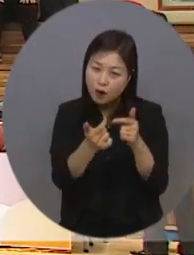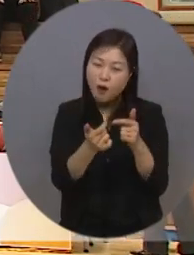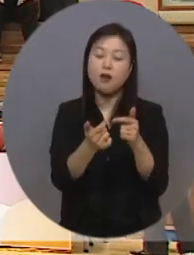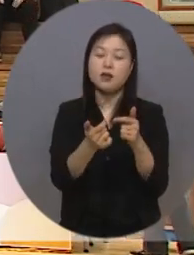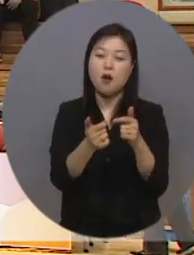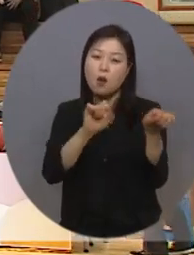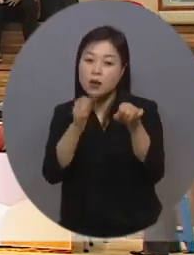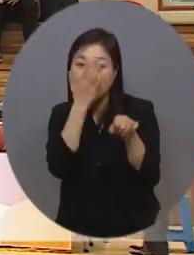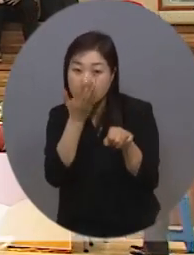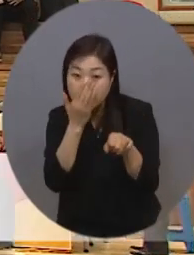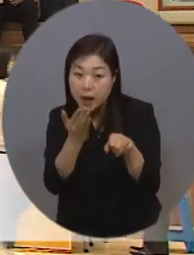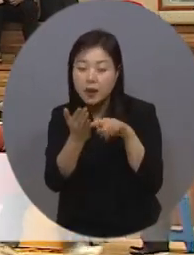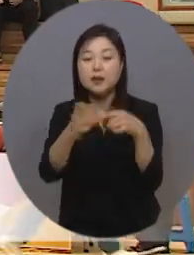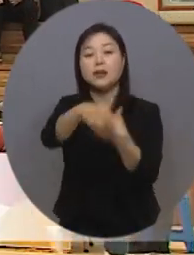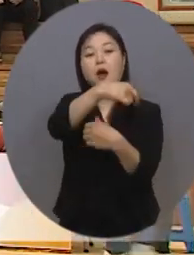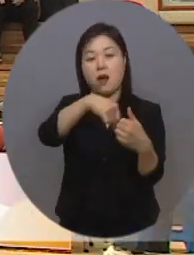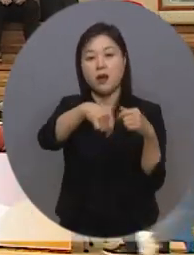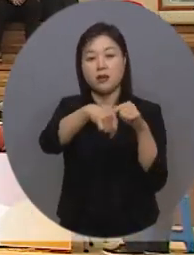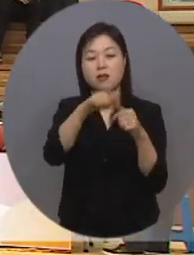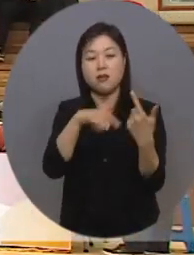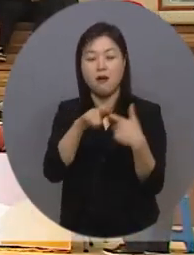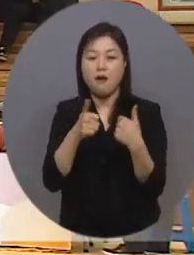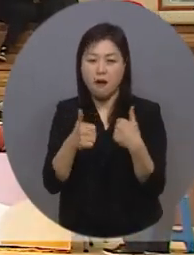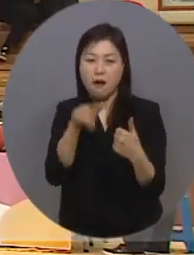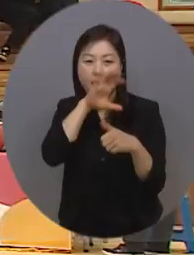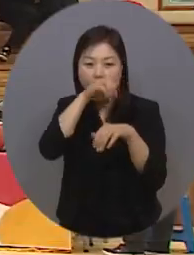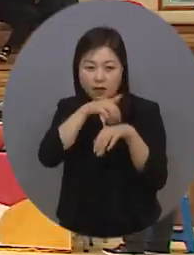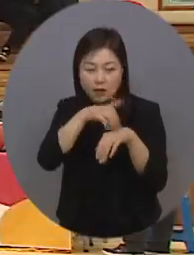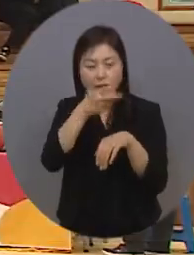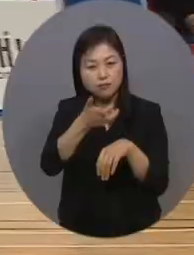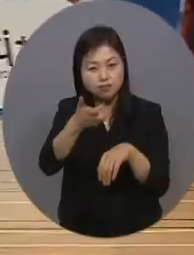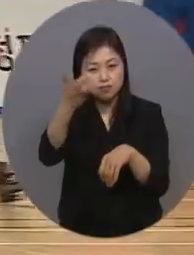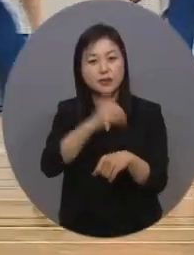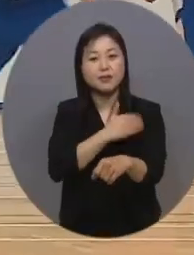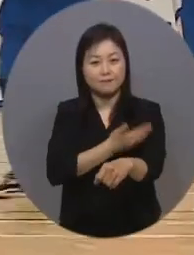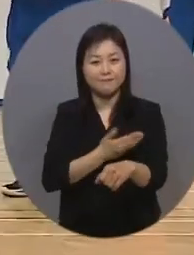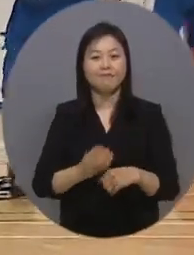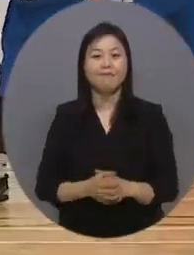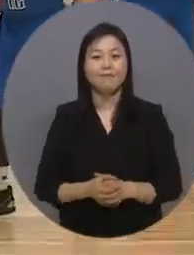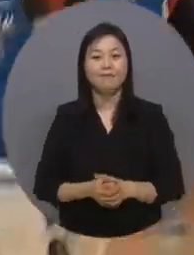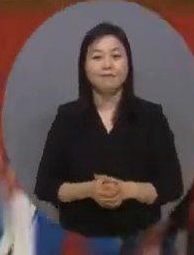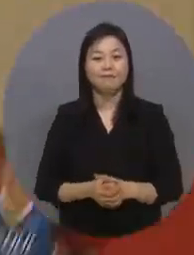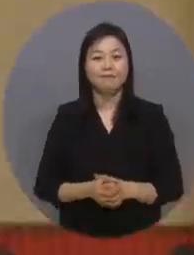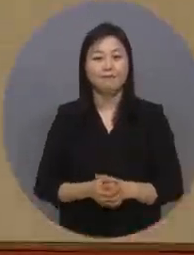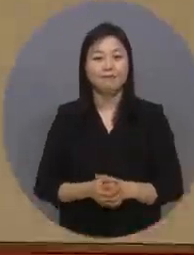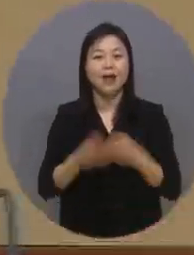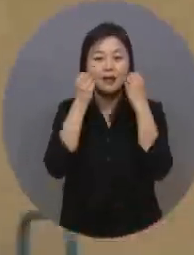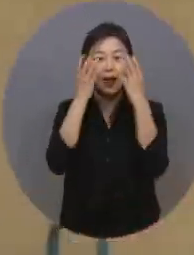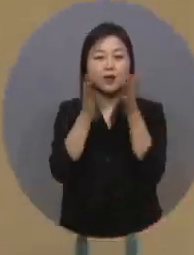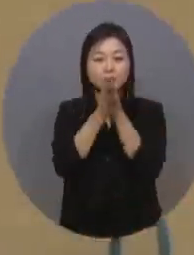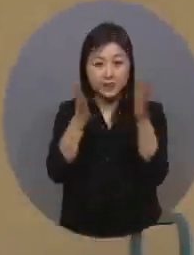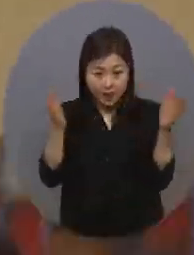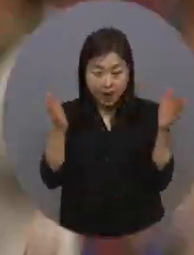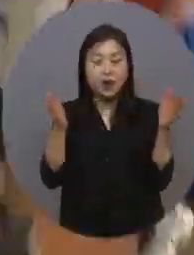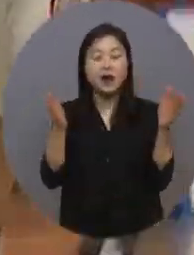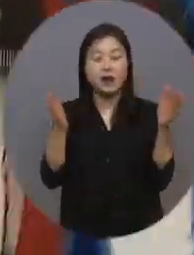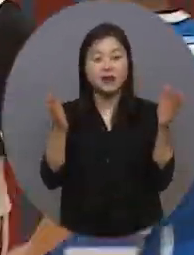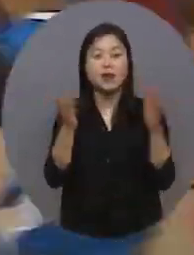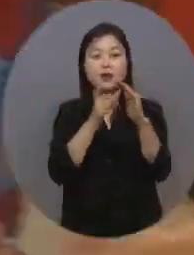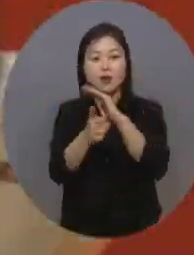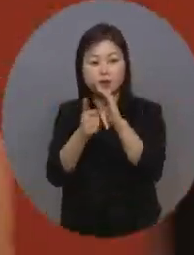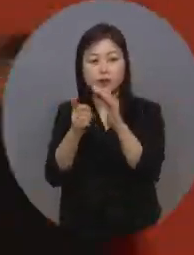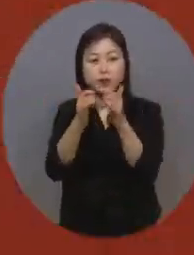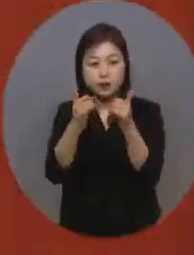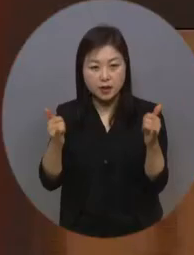더 열심히 훈련해서 이렇게까지 많이 끌어올린 것 같습니다. 새로운 시작을 맞이하는 선수들. 이제 그들의